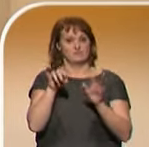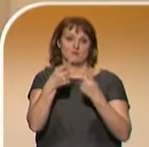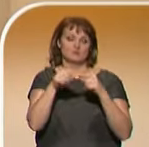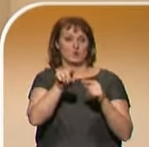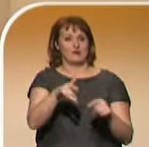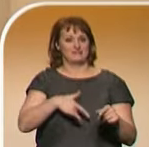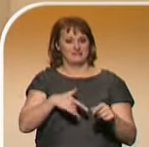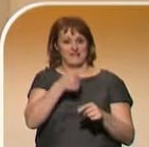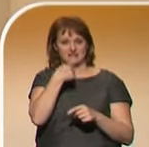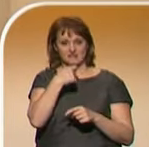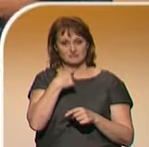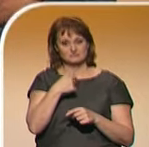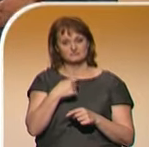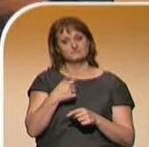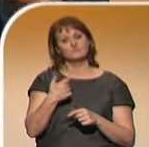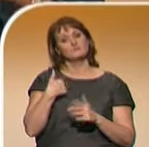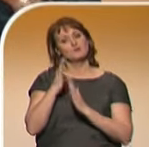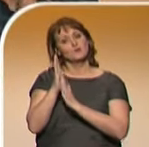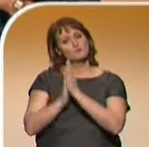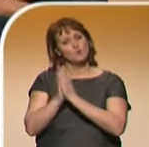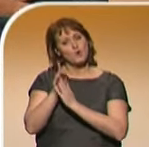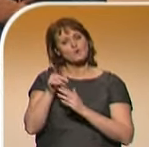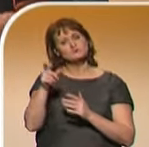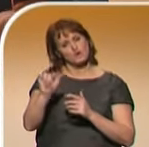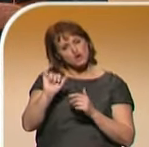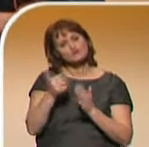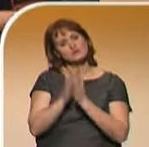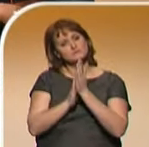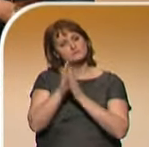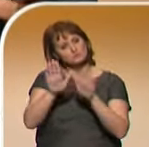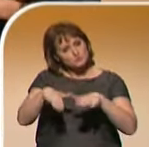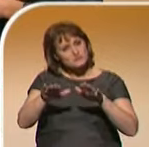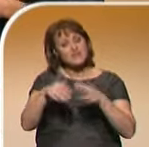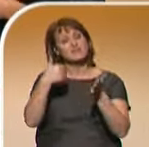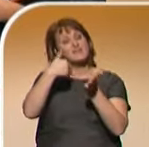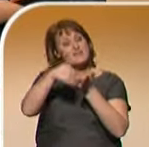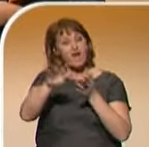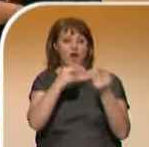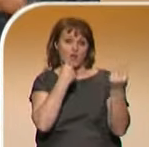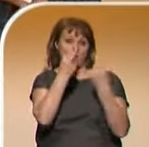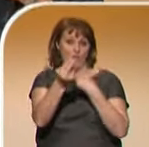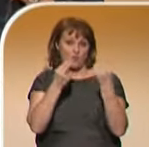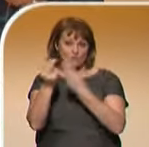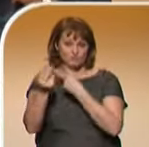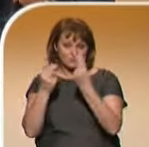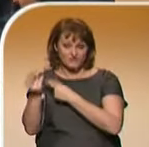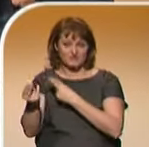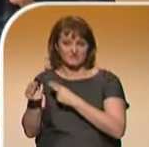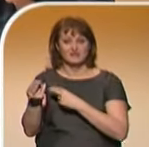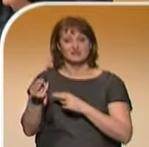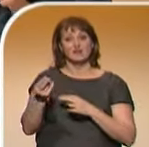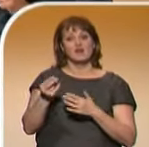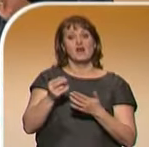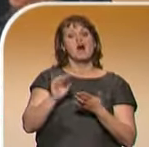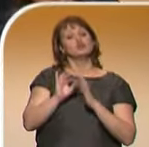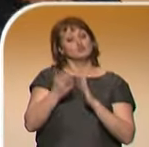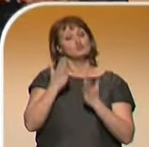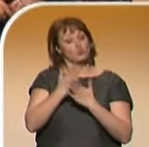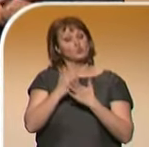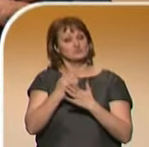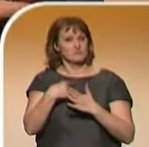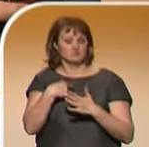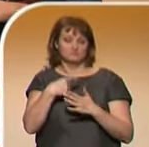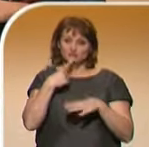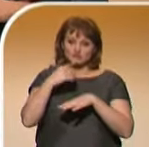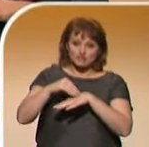typ léčby. Paní přednostka, já vás poprosím, abyste ještě odpovídala na dotazy našich televizních diváků. A když už jsme zmínili ketogenní dietu, tak my se